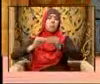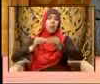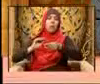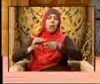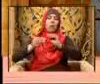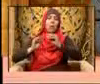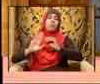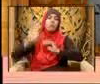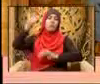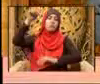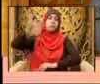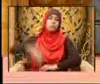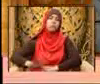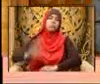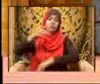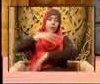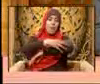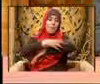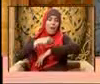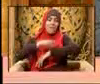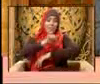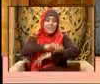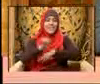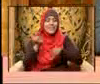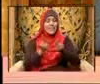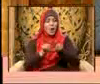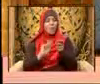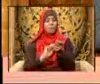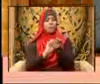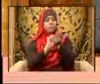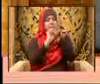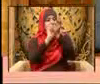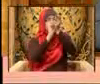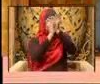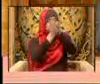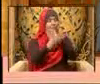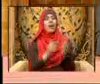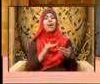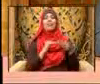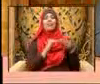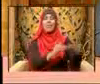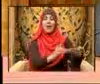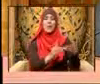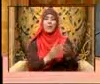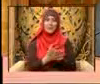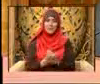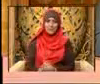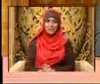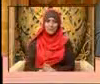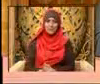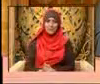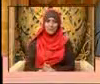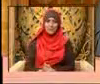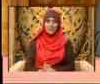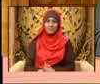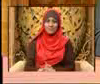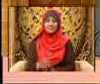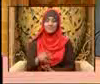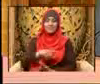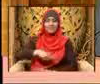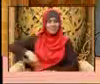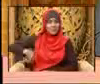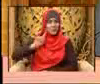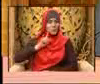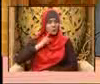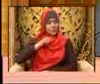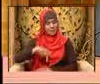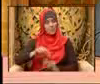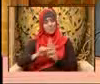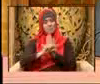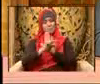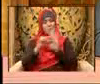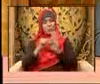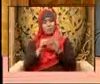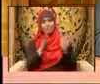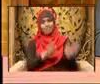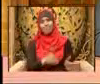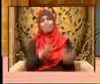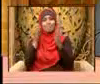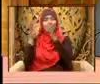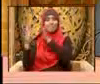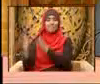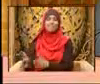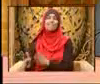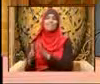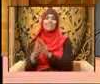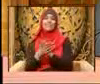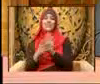في مطبات الفقر والاحتياج والعوز. أيها الإخوة والأحبة، هذه وقفة، وقفة